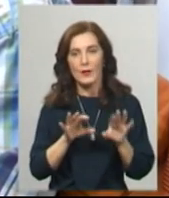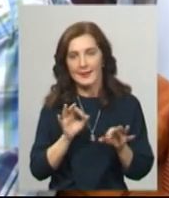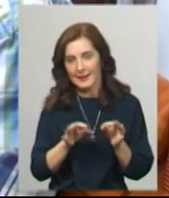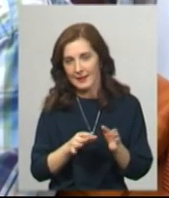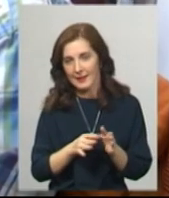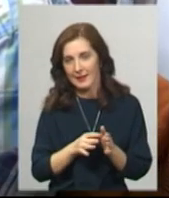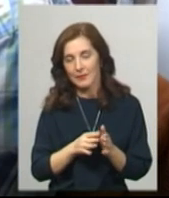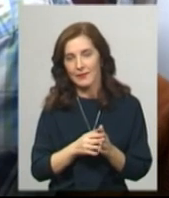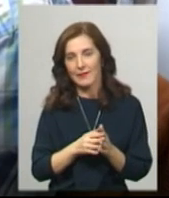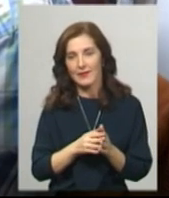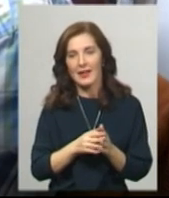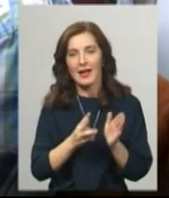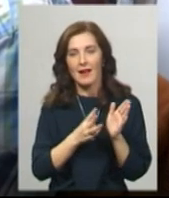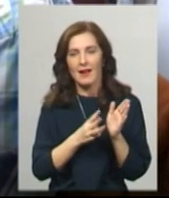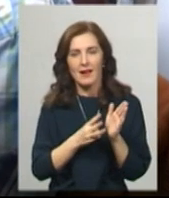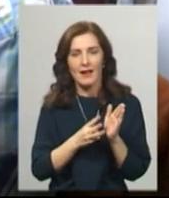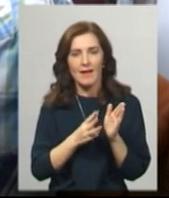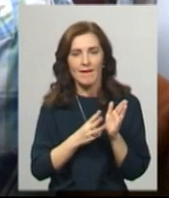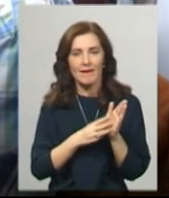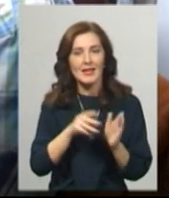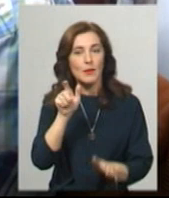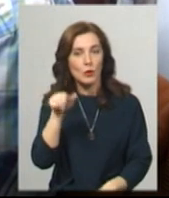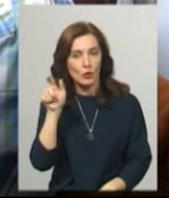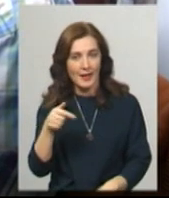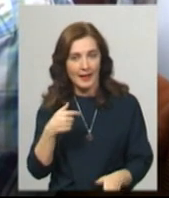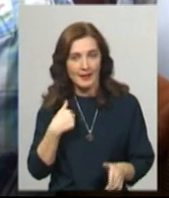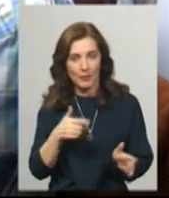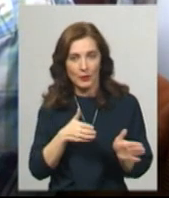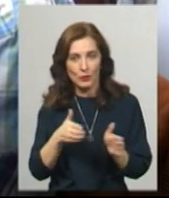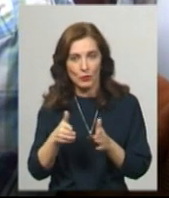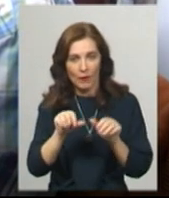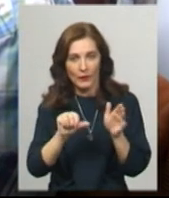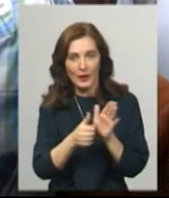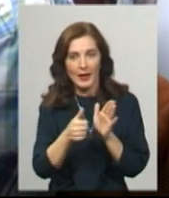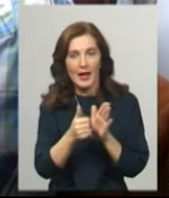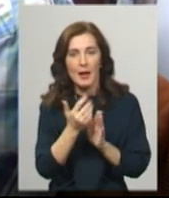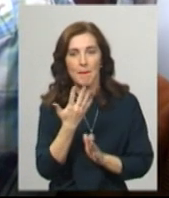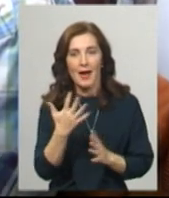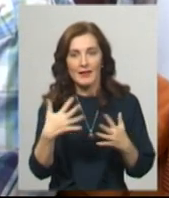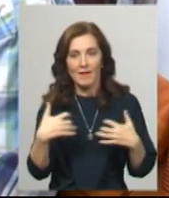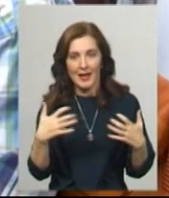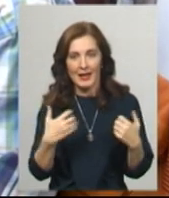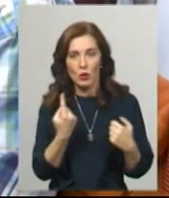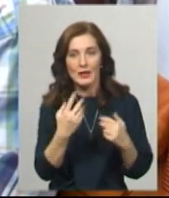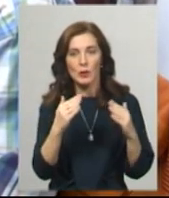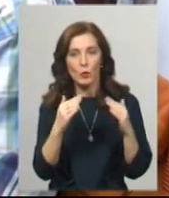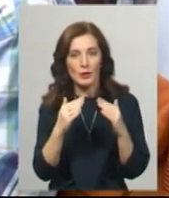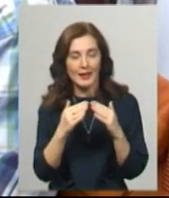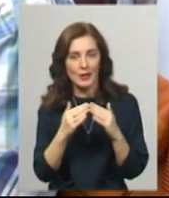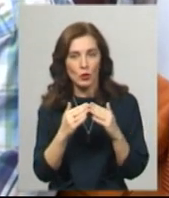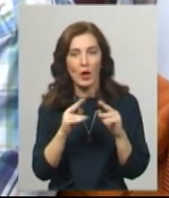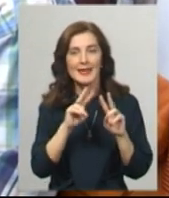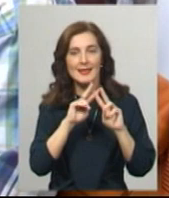тільки 8 людей, 5 тваринок, ще будиночок і пальма, там